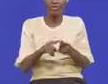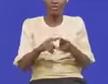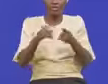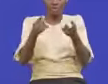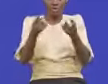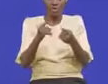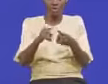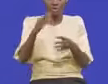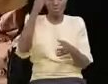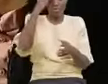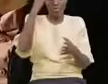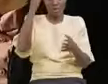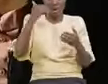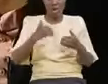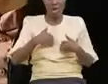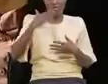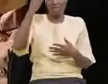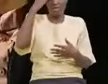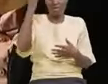alebo ava si je nyate pelagbo